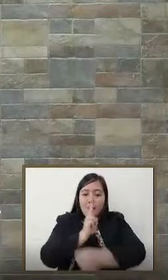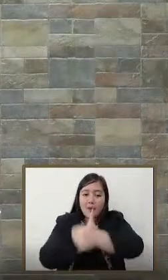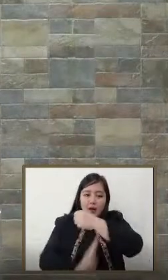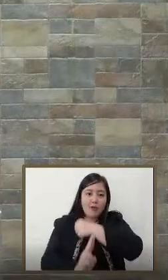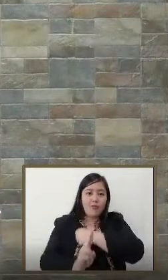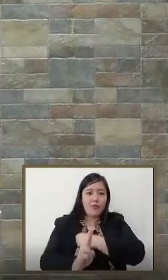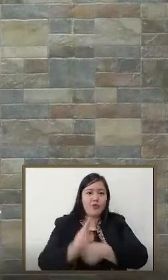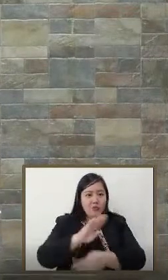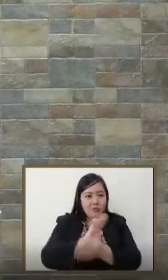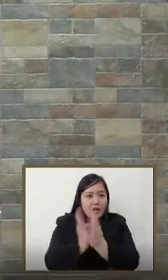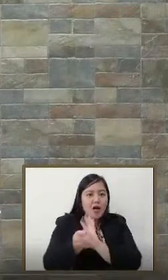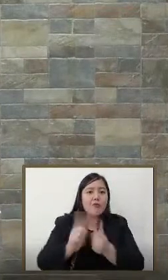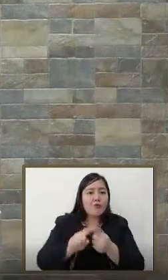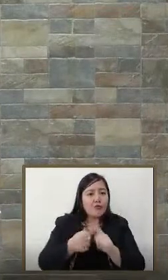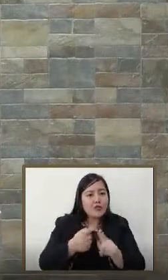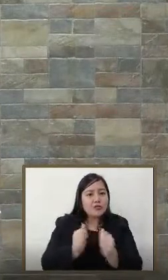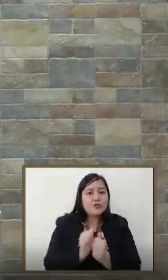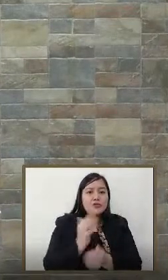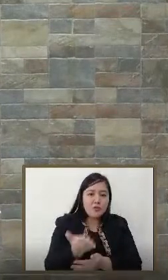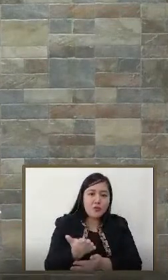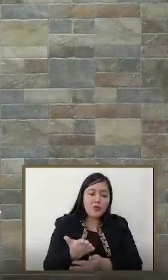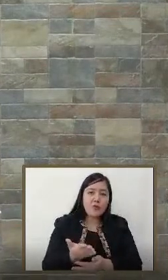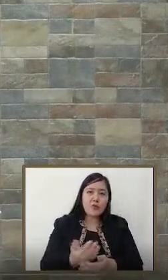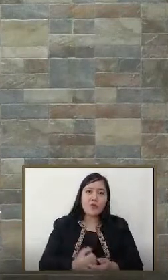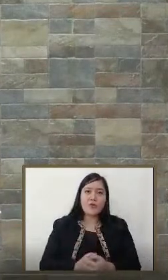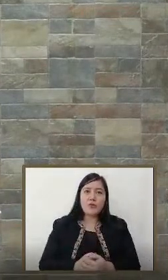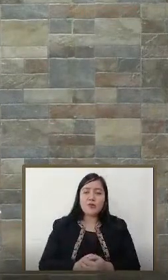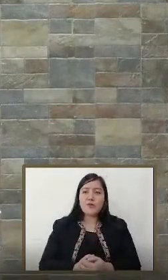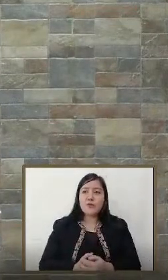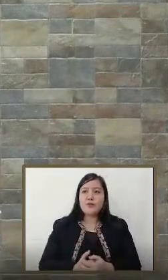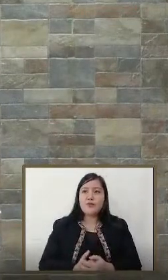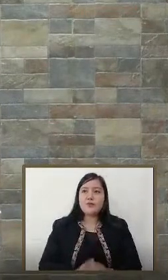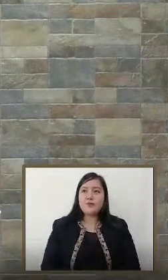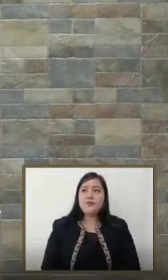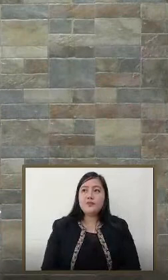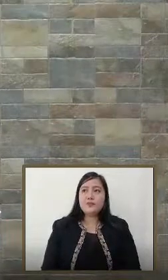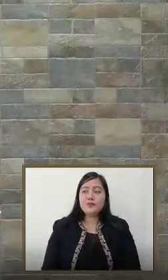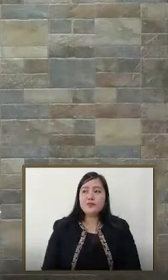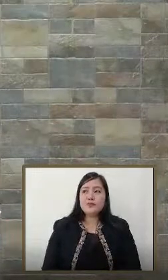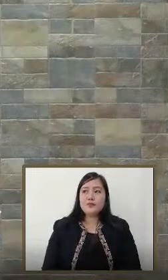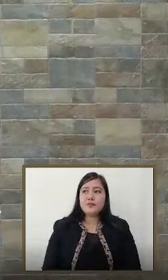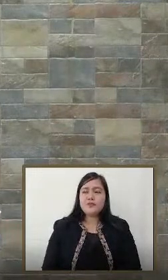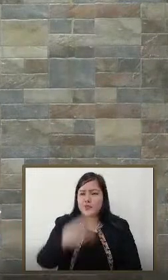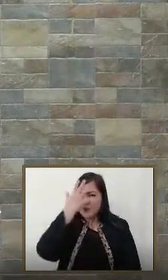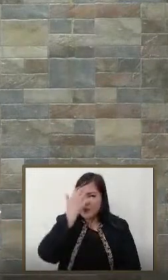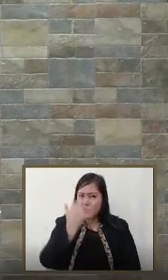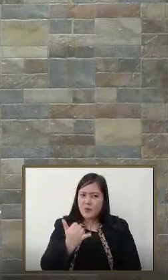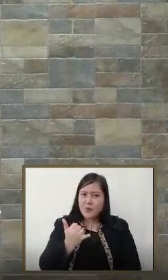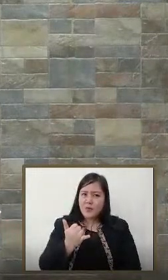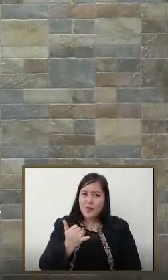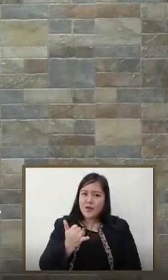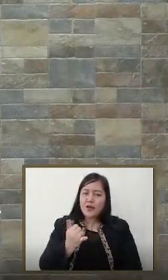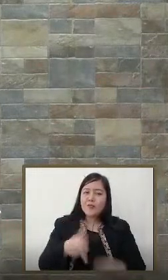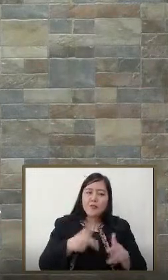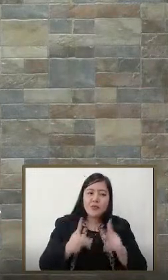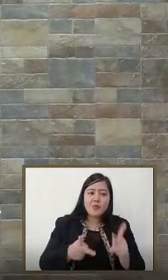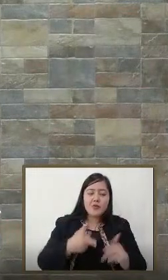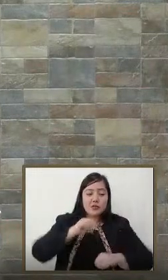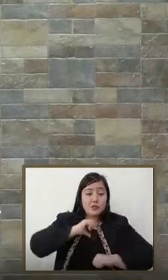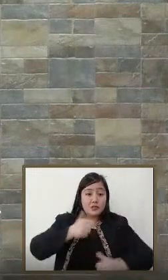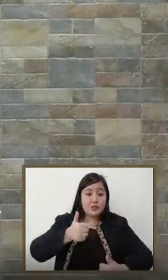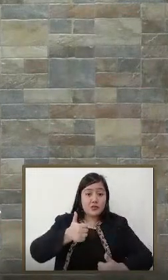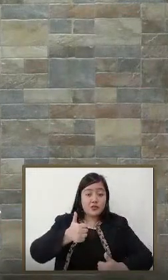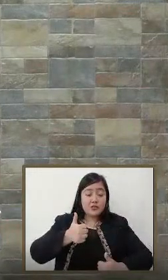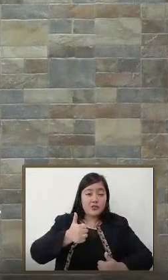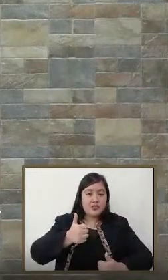See, you understand what I'm saying? Kasi, kaya minsan tayo nagyayabang kasi may ipagyayabang pa eh. Pero